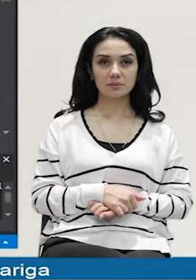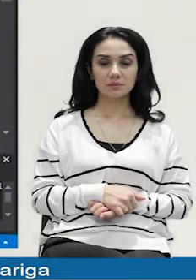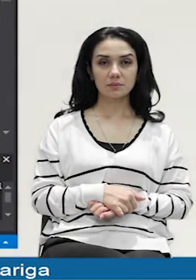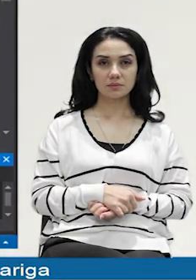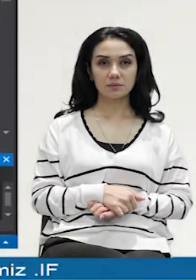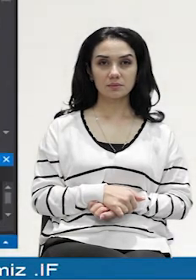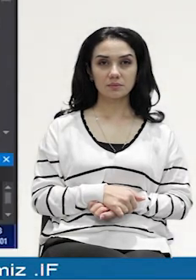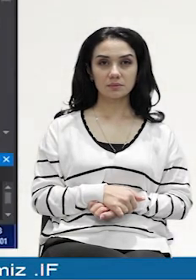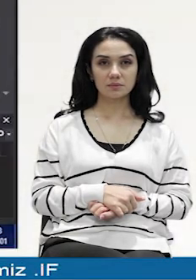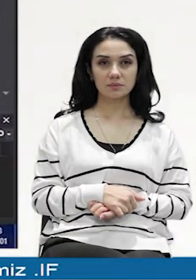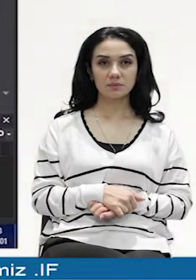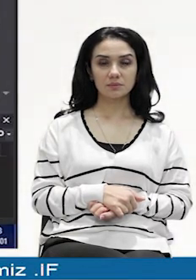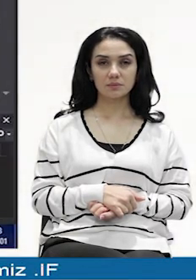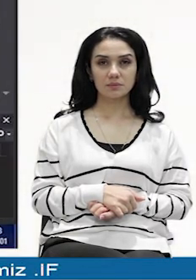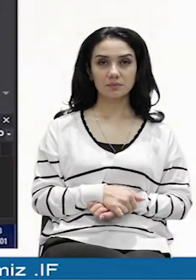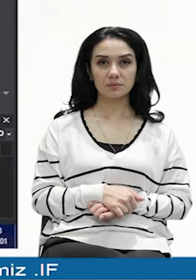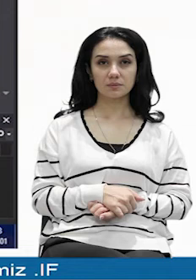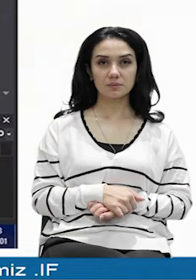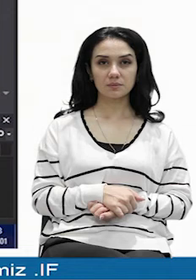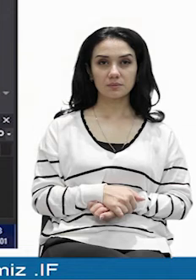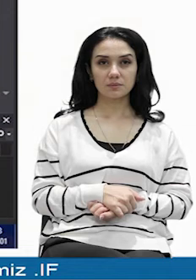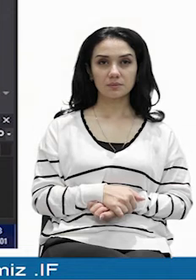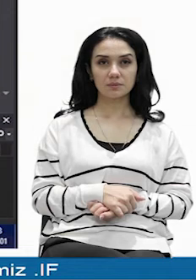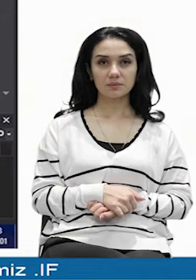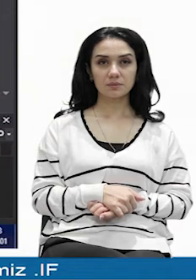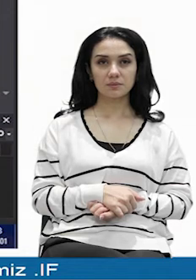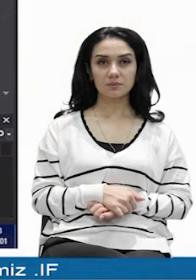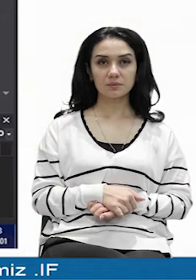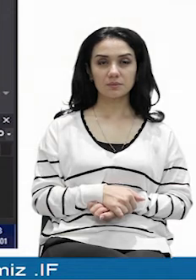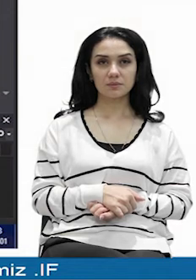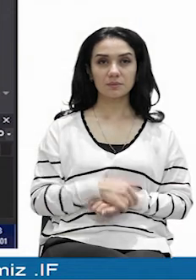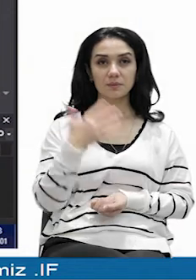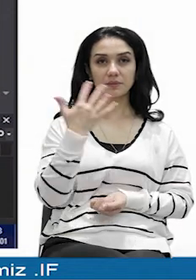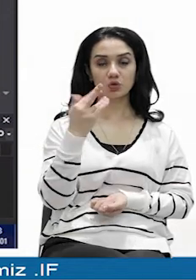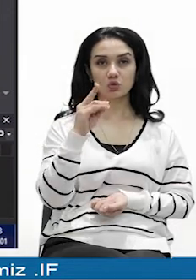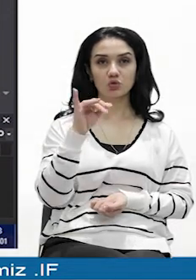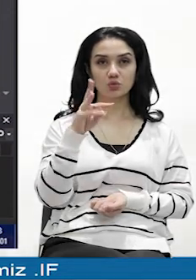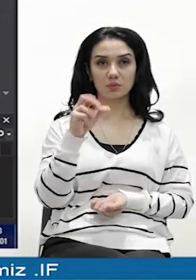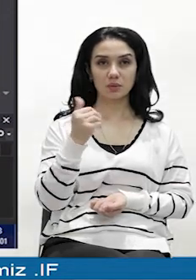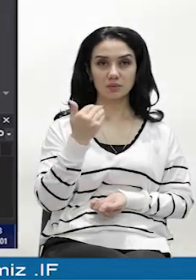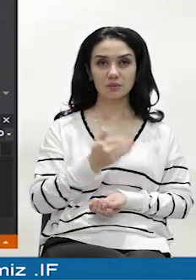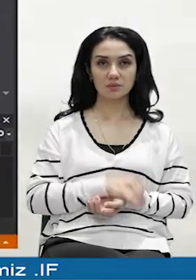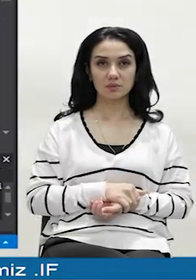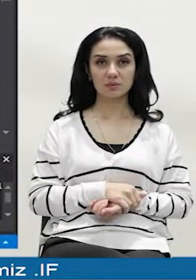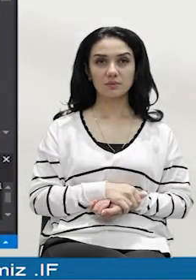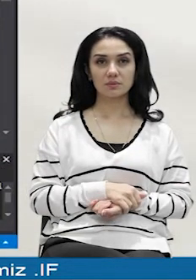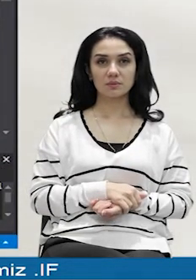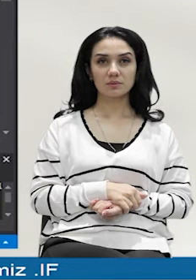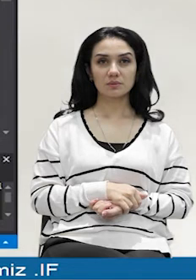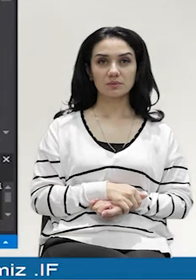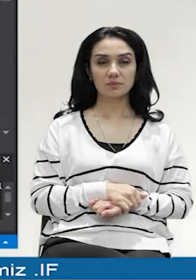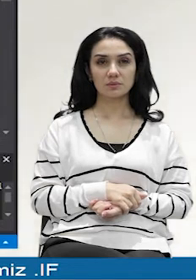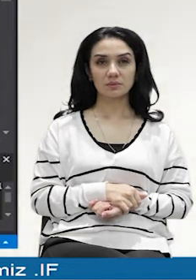vergulda ichkariga qo'yib qo'ydik, nuqta vergulda. Endi 5 juma. To'g'ri, 5 kiritsak juma